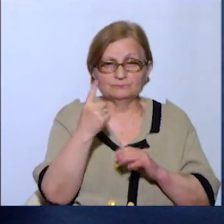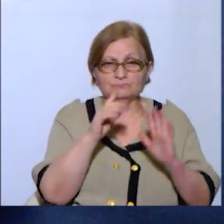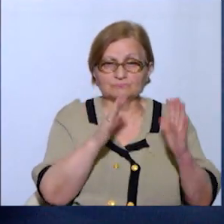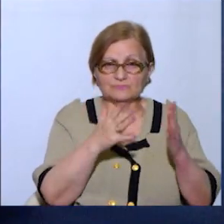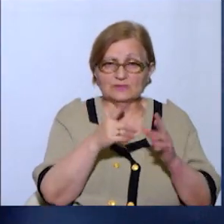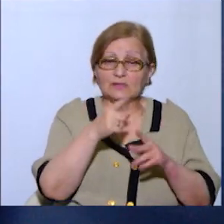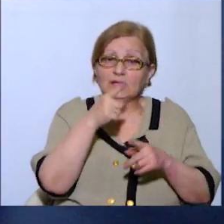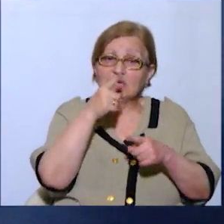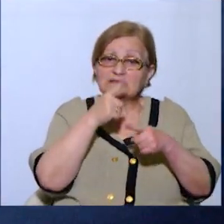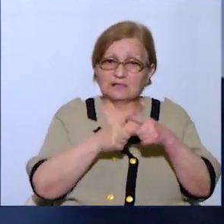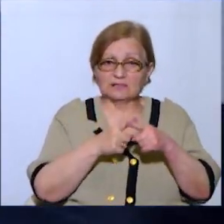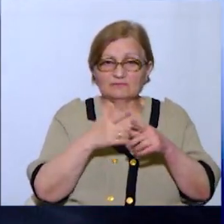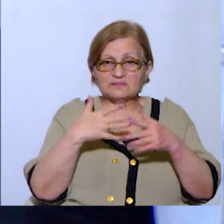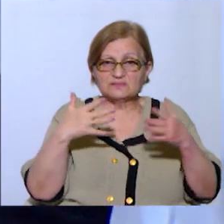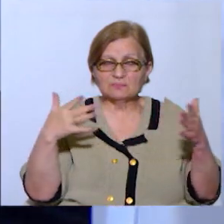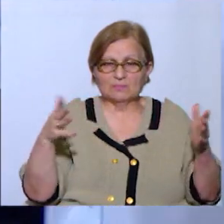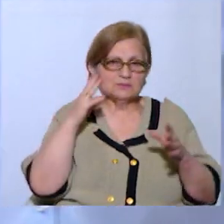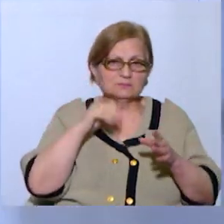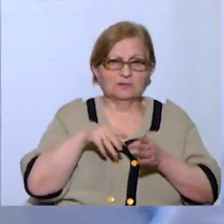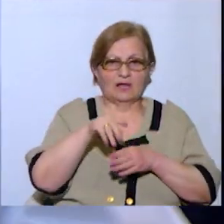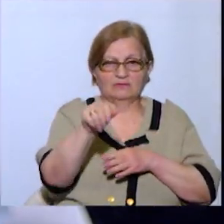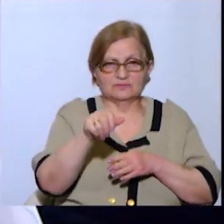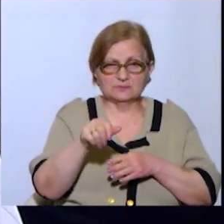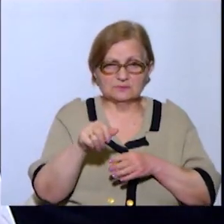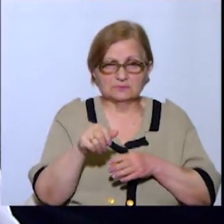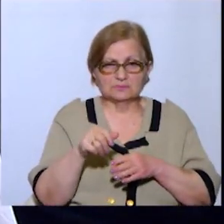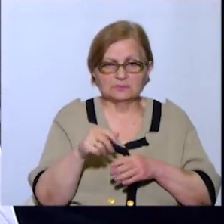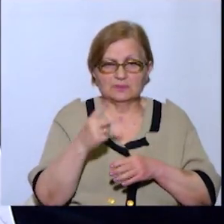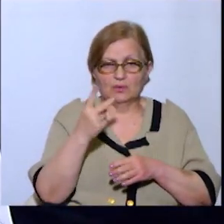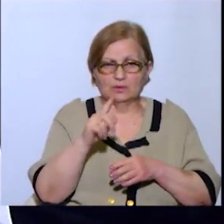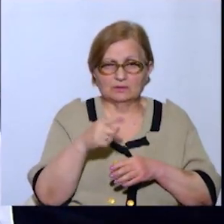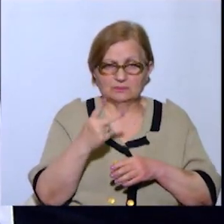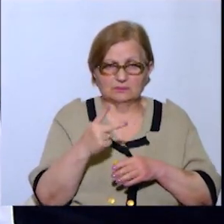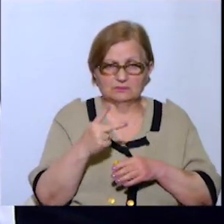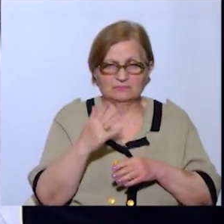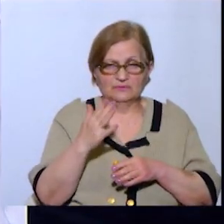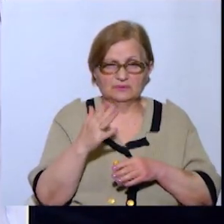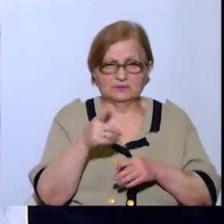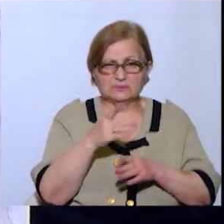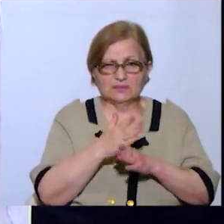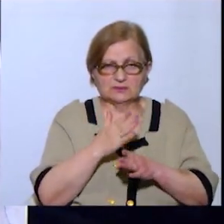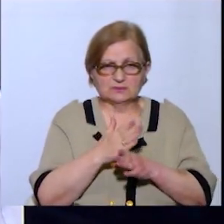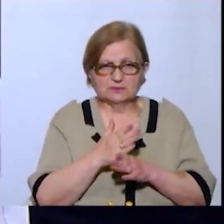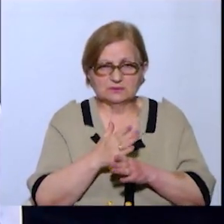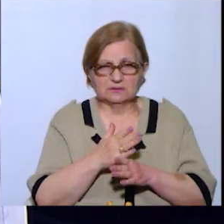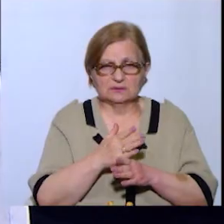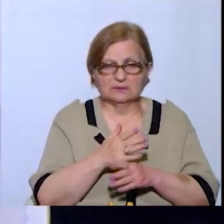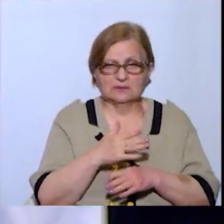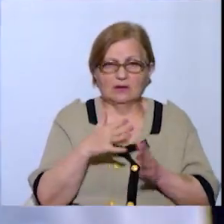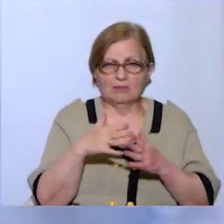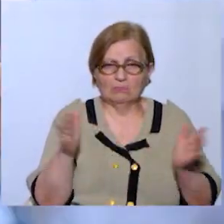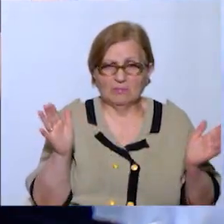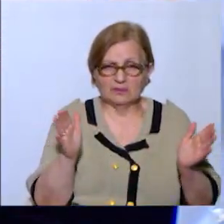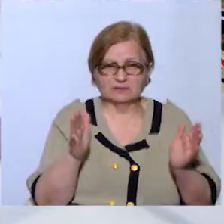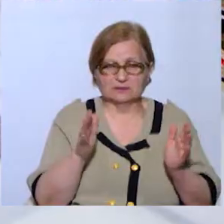შემთხვევაში ნახევარზე მეც გაივლის მანძილს ესე იგი 2.2 მეათედი ვე ეს არის მეტი